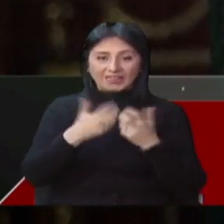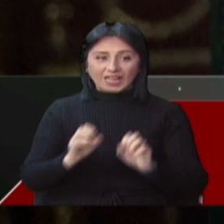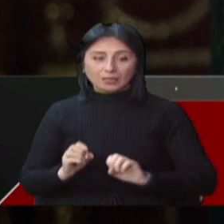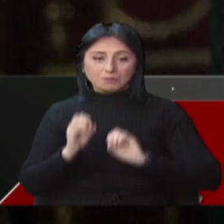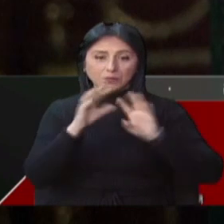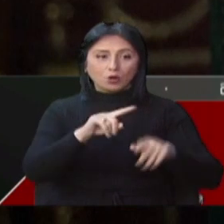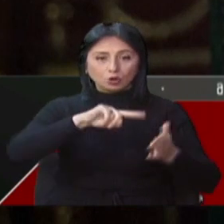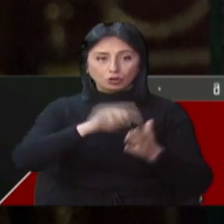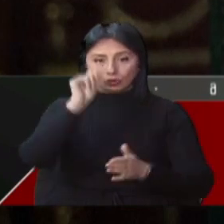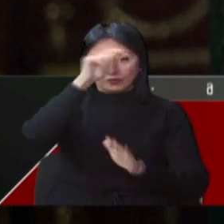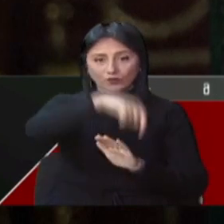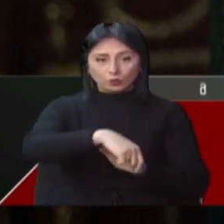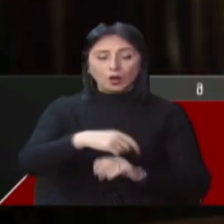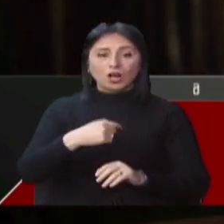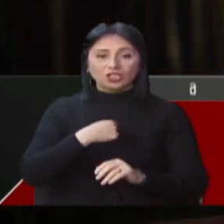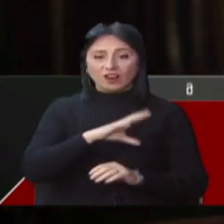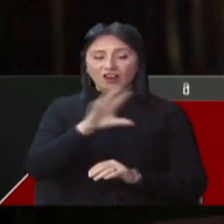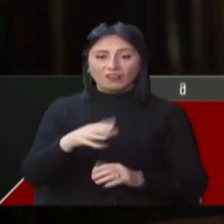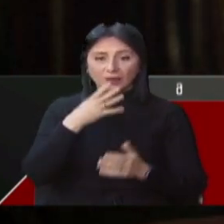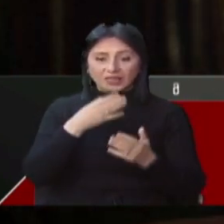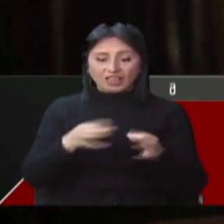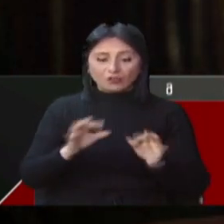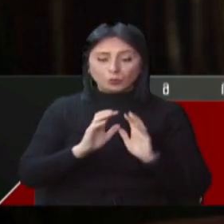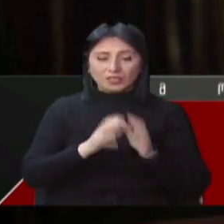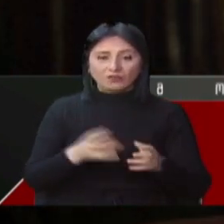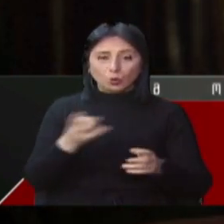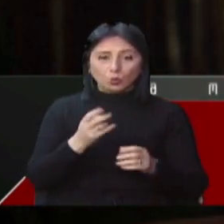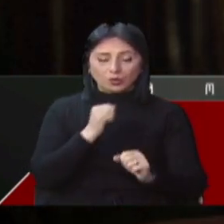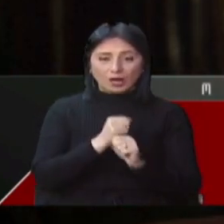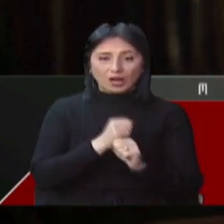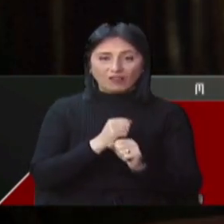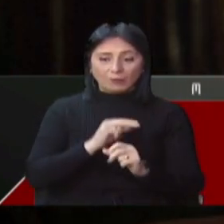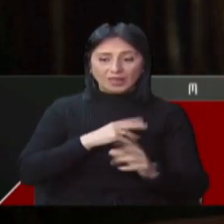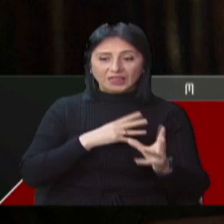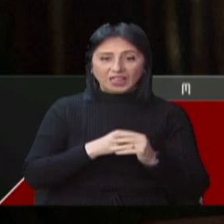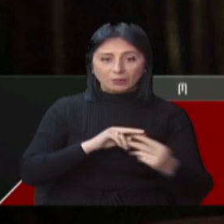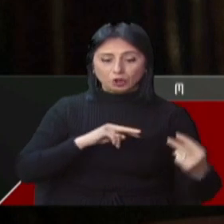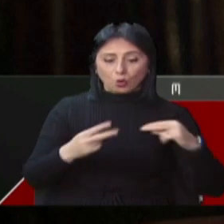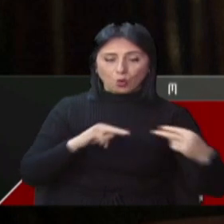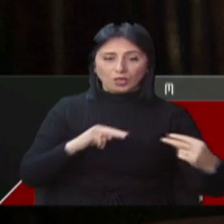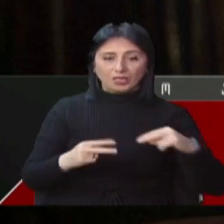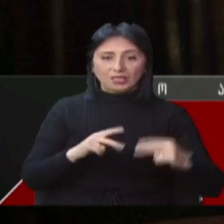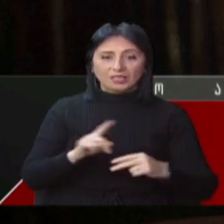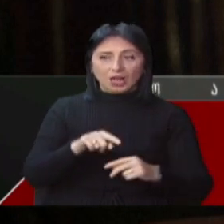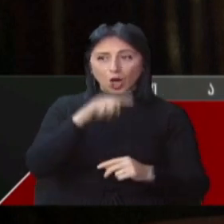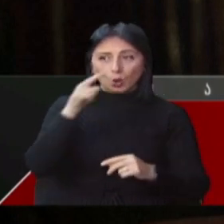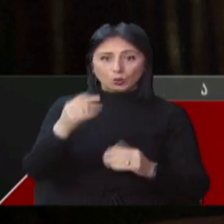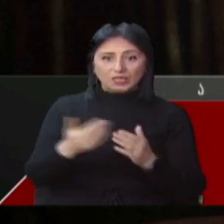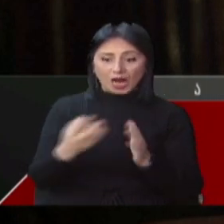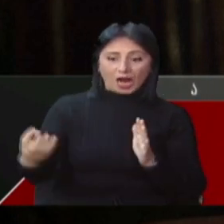გადაისროლოს ბრძოლის ველზე. Ამიტომ ჩვენ ყველამ თავისუფალ სამყაროში უნდა მოახდინოთ თანამშრომლობის კოორდინაცია, რათა